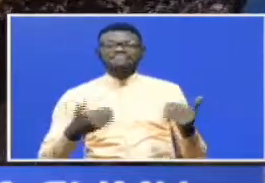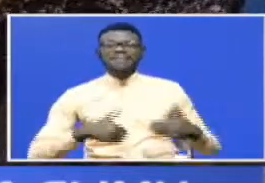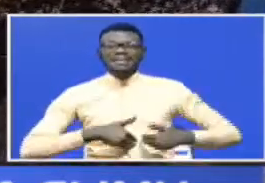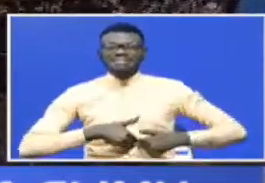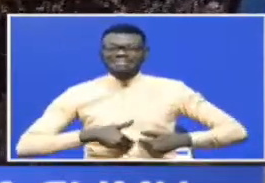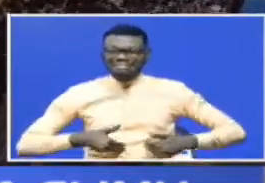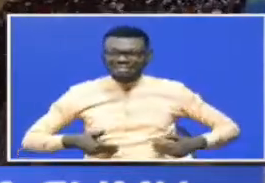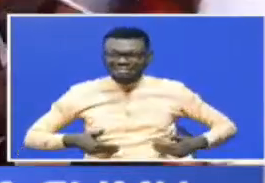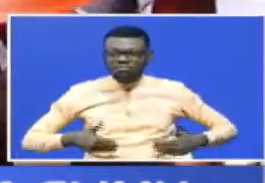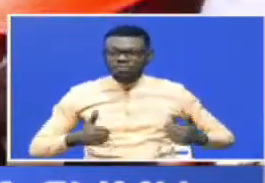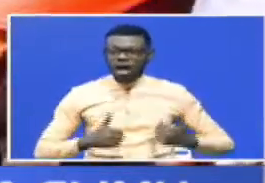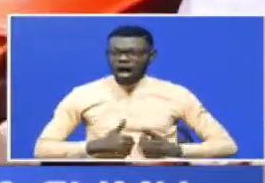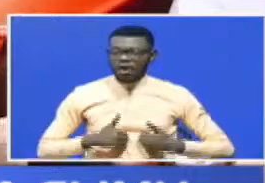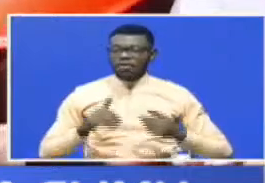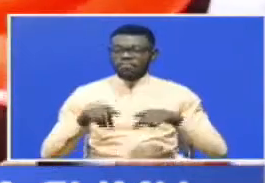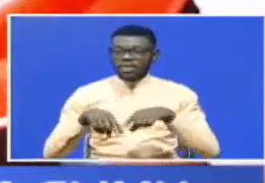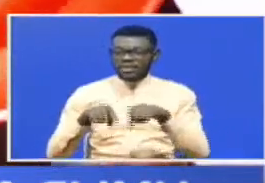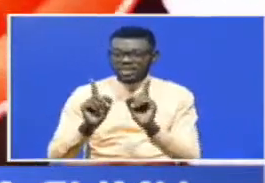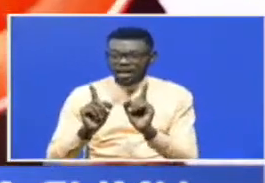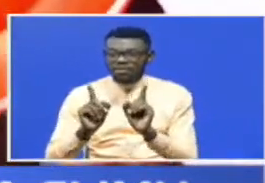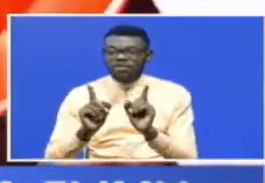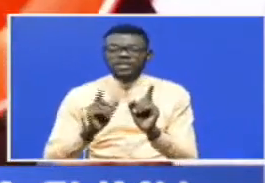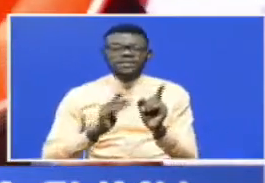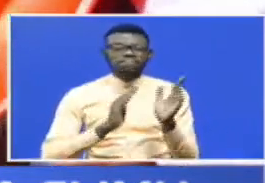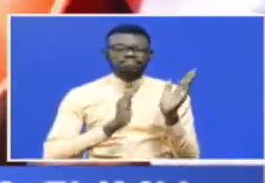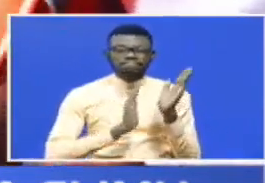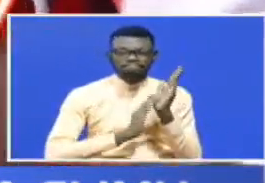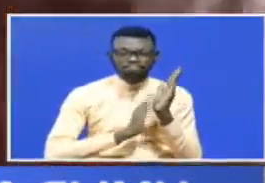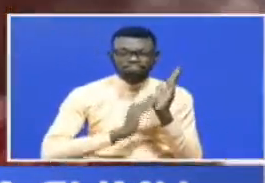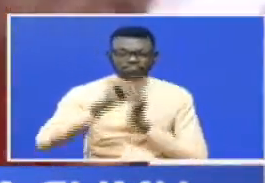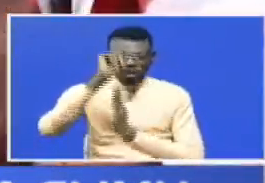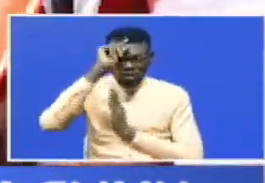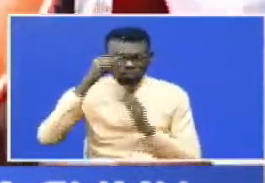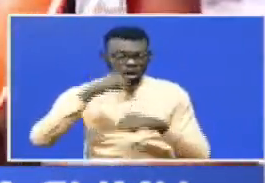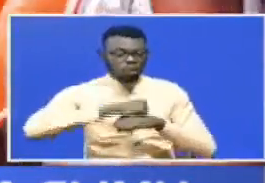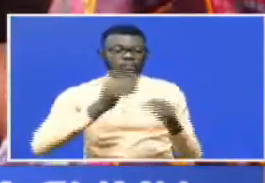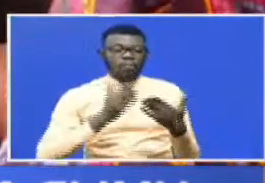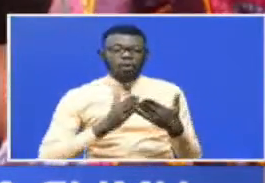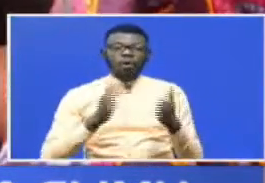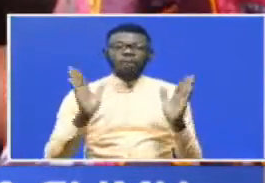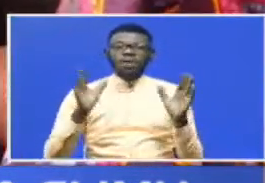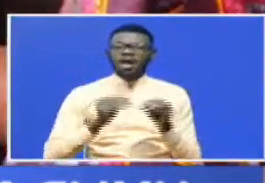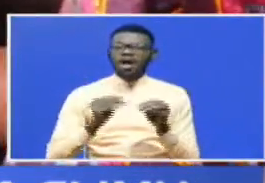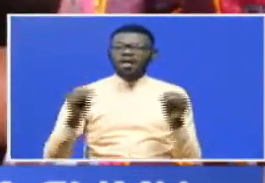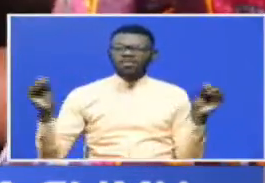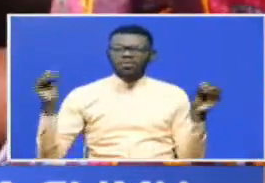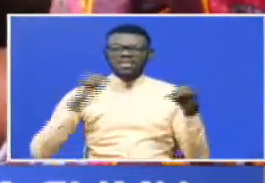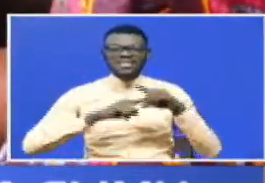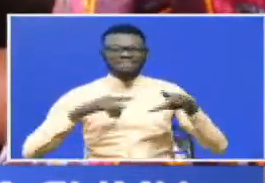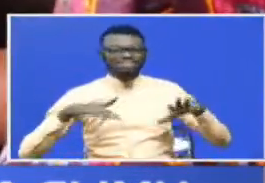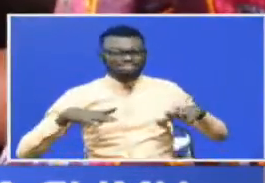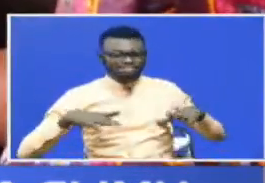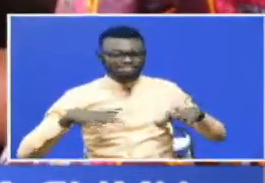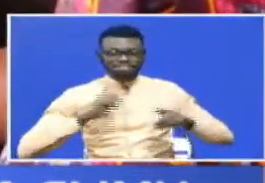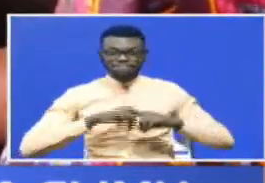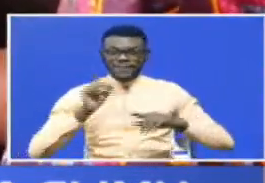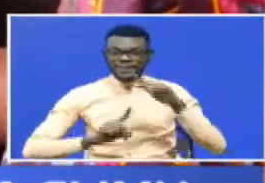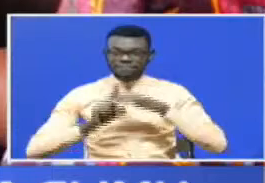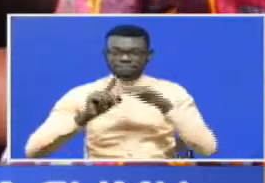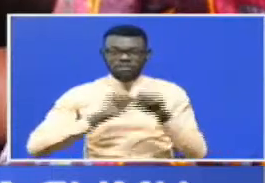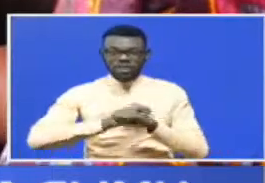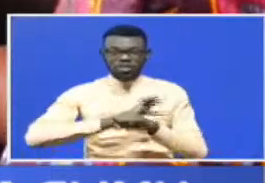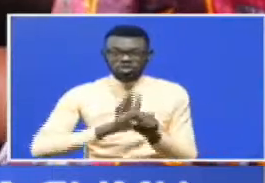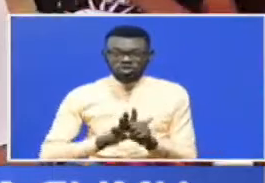njaa. Justin alianza kwa kuipongeza serikali kwa kufungua shule baada ya likizo ndefu ya corona.